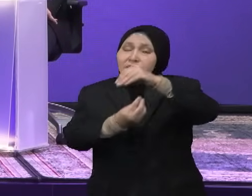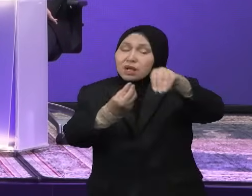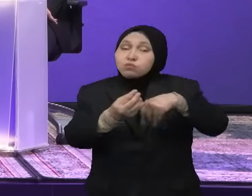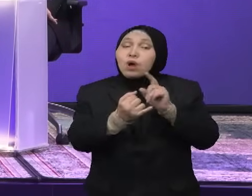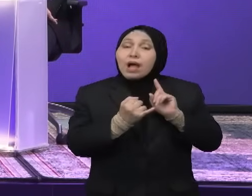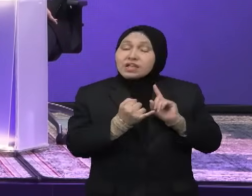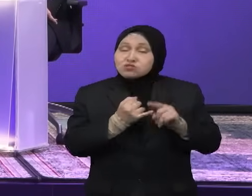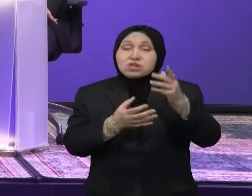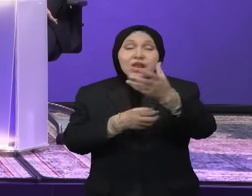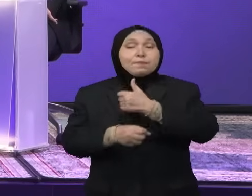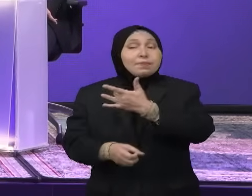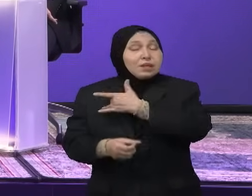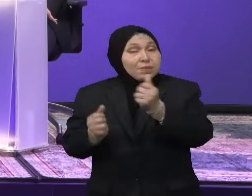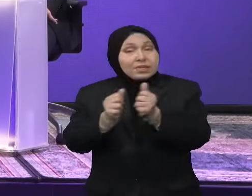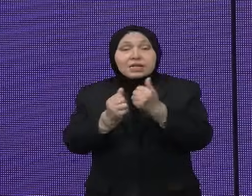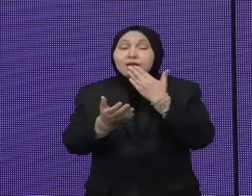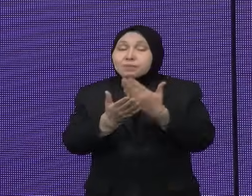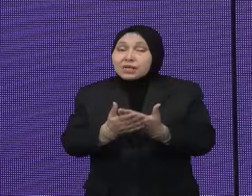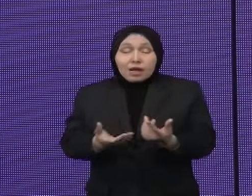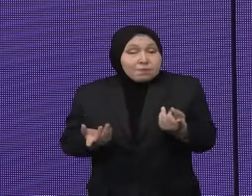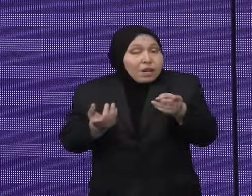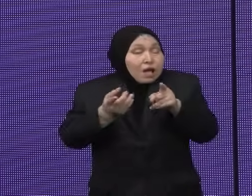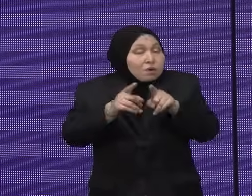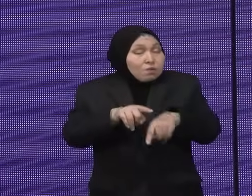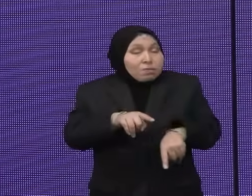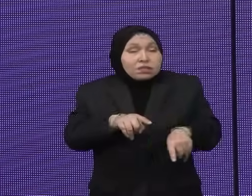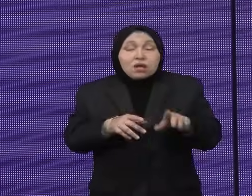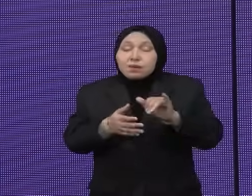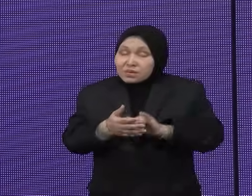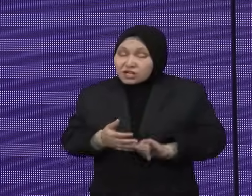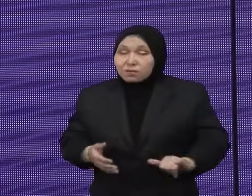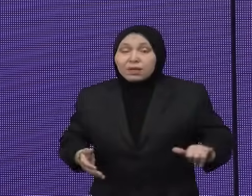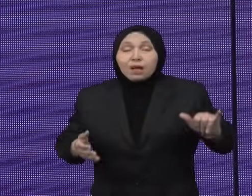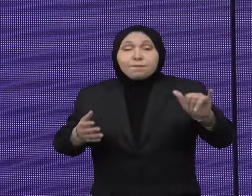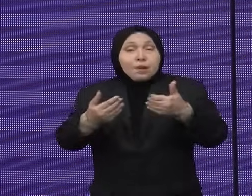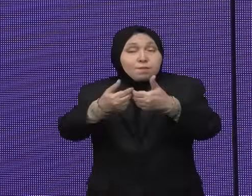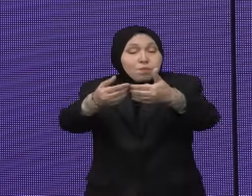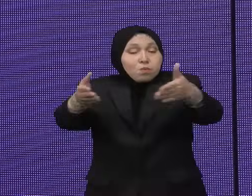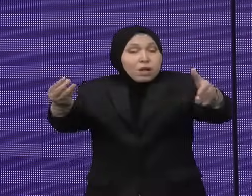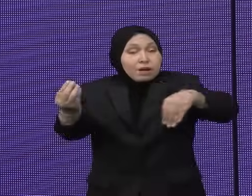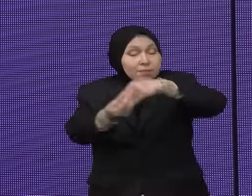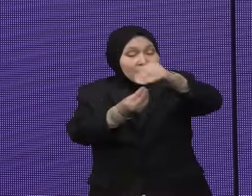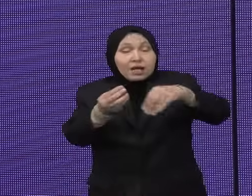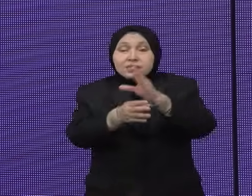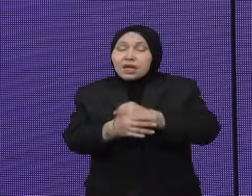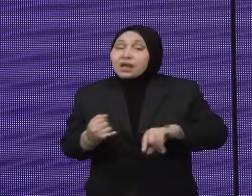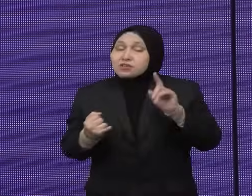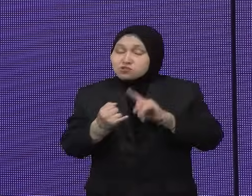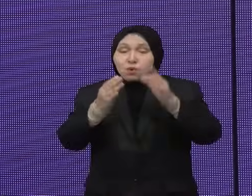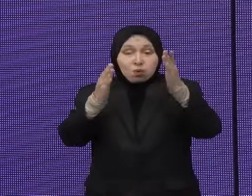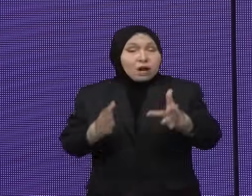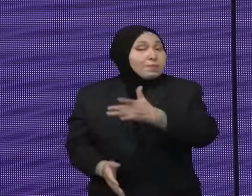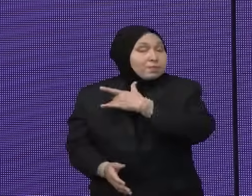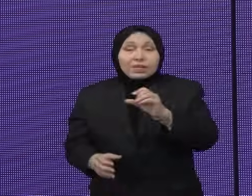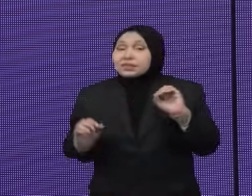akhirnya dapat beriman dengan baik dan berlakulah peristiwa Fathu Mekah. Ya, pembukaan Mekah dan akhirnya orang-orang beriman tidak